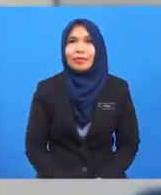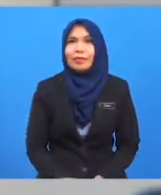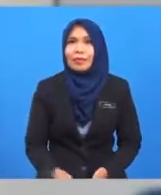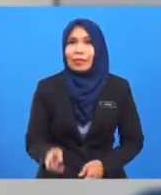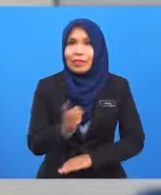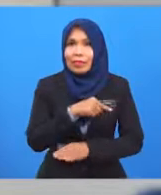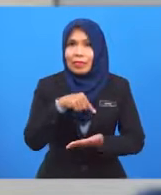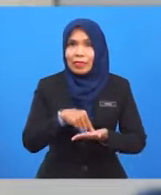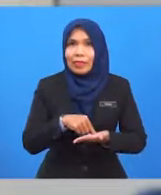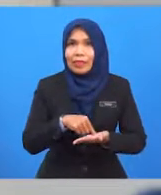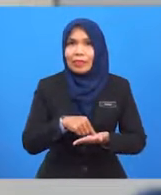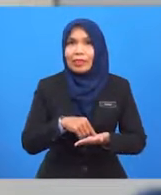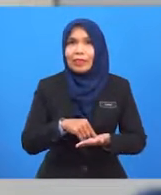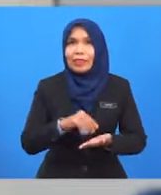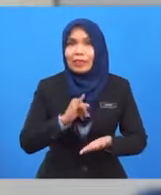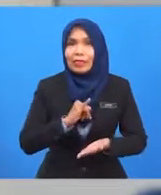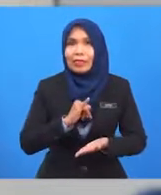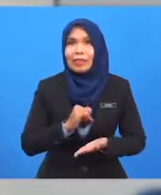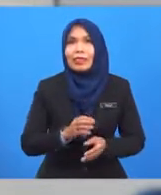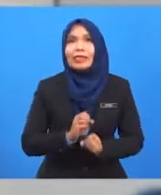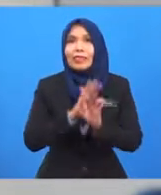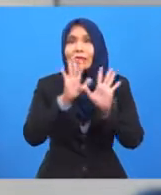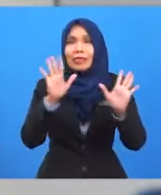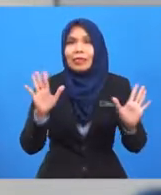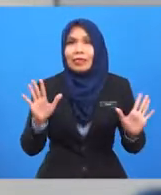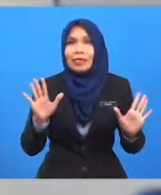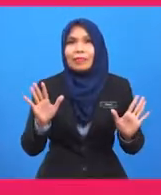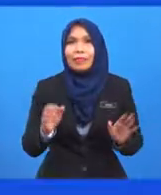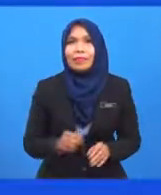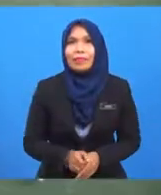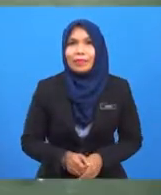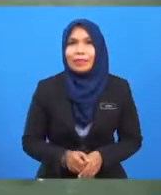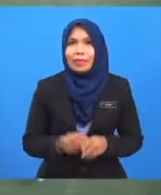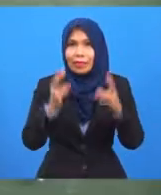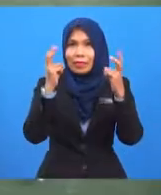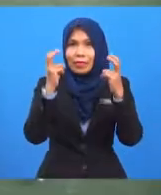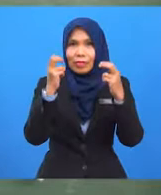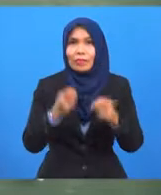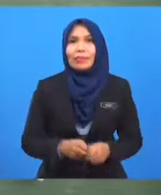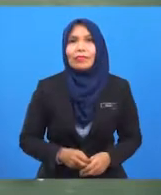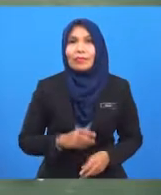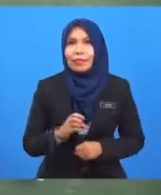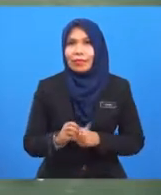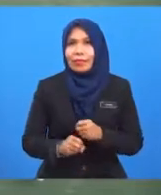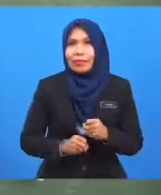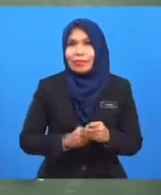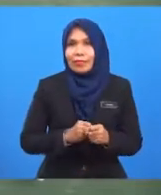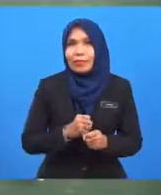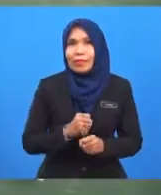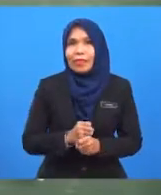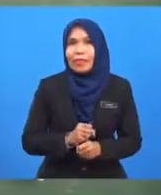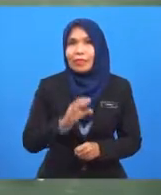akan memberi penerangan mengenai salah satu daripada tajuk sains tahun 6,